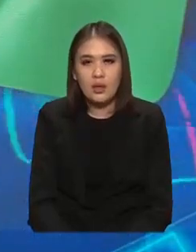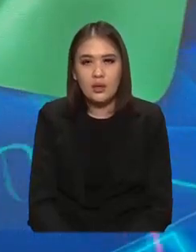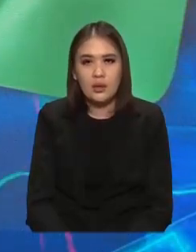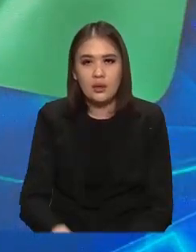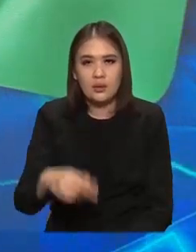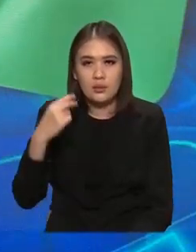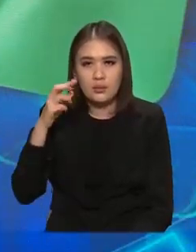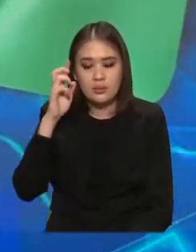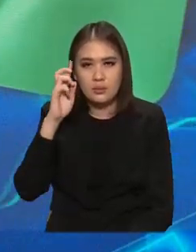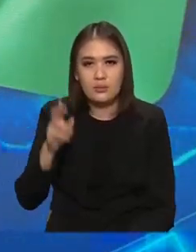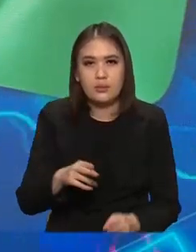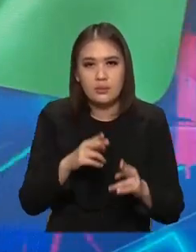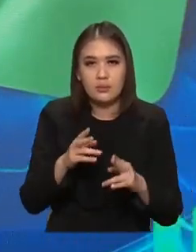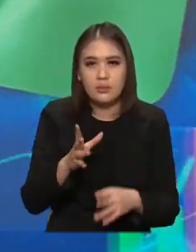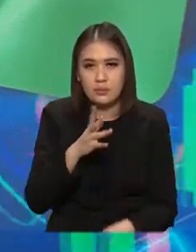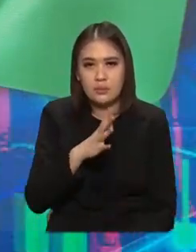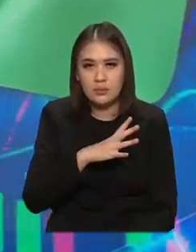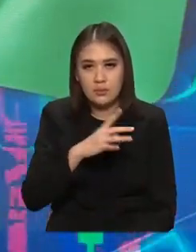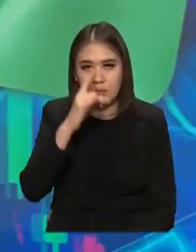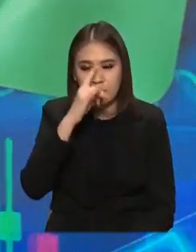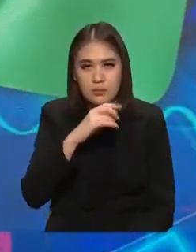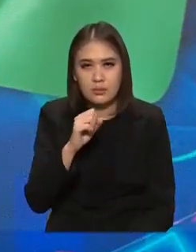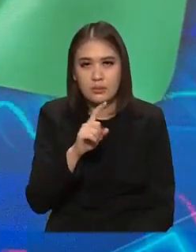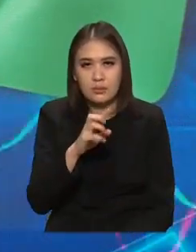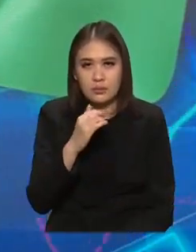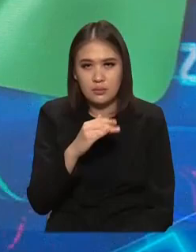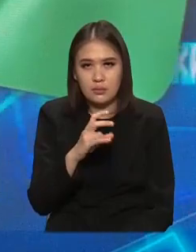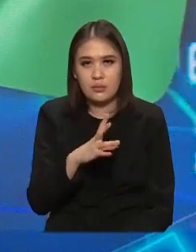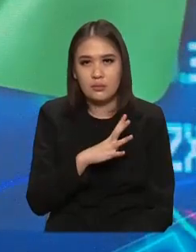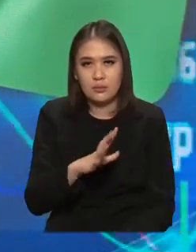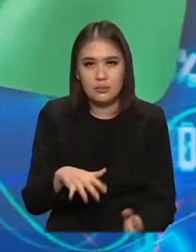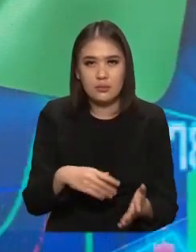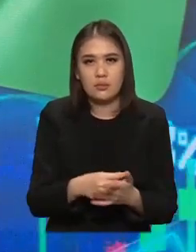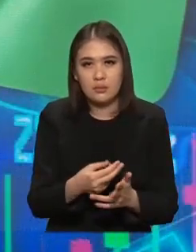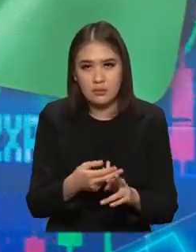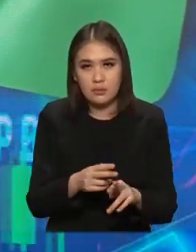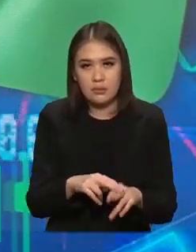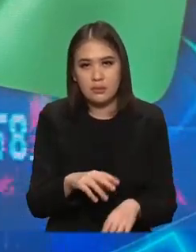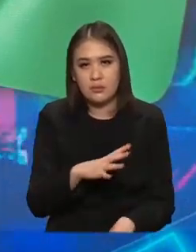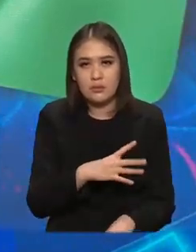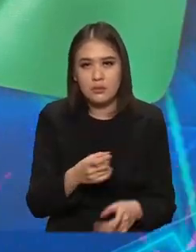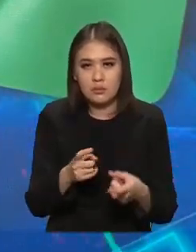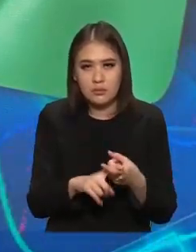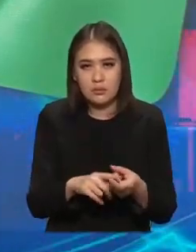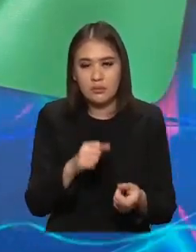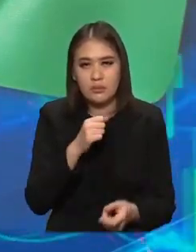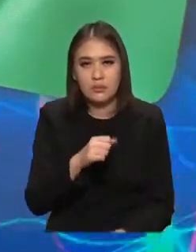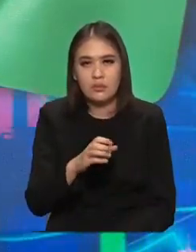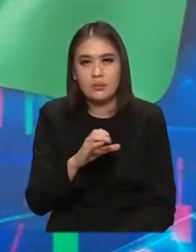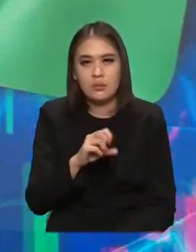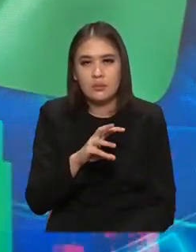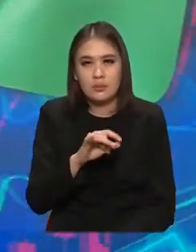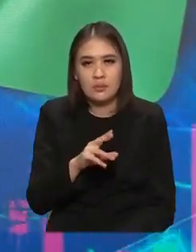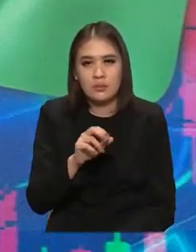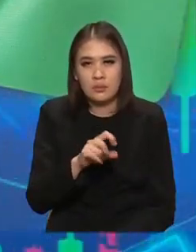Президенттің мемлекеттік сапары барысында Қазақстан-Әзірбайжан инвестициялық қоры құрылатыны белгілі болды. Бұл туралы арнамызға берген сұхбатында